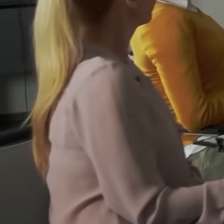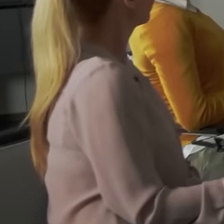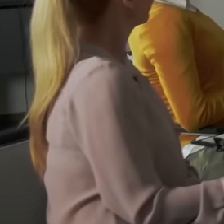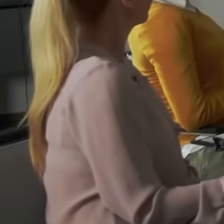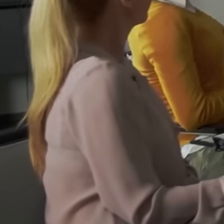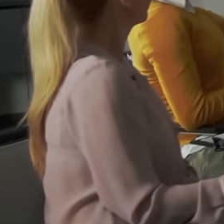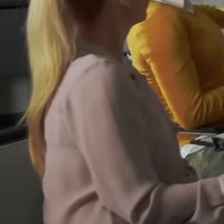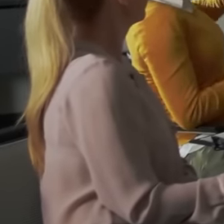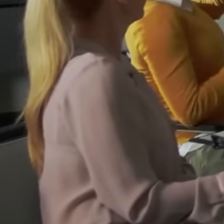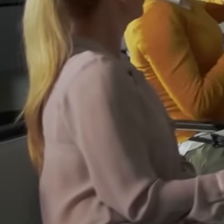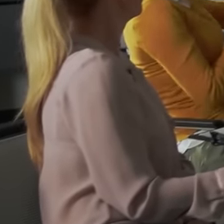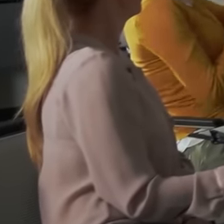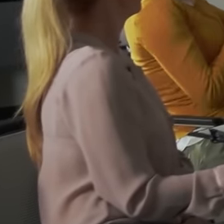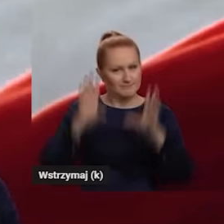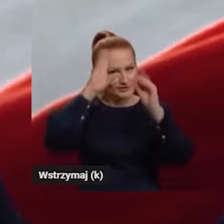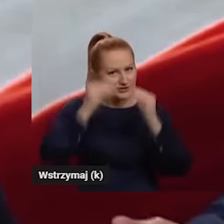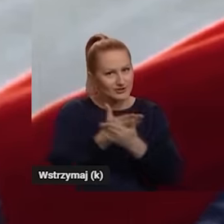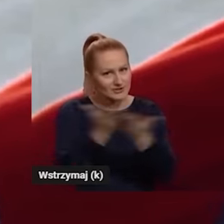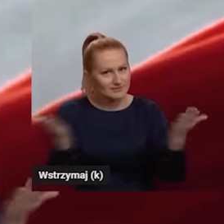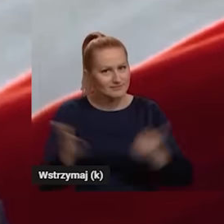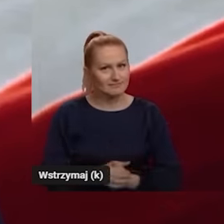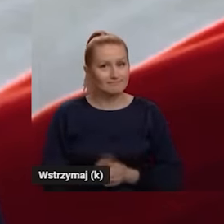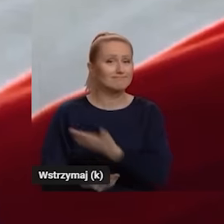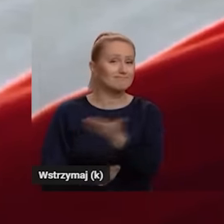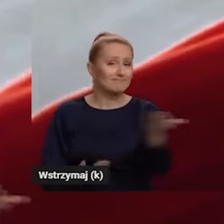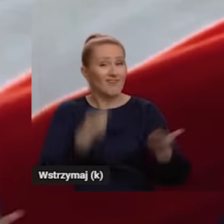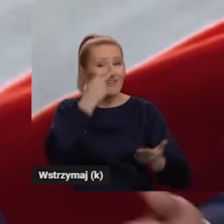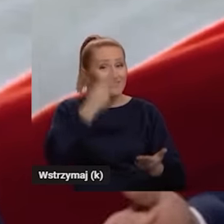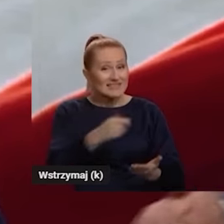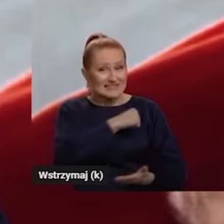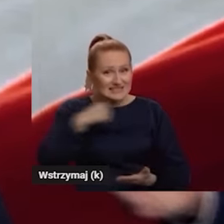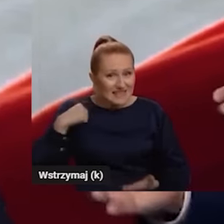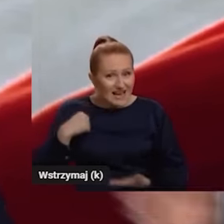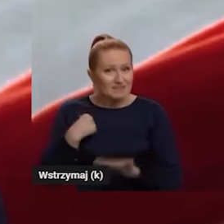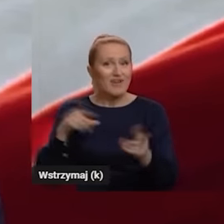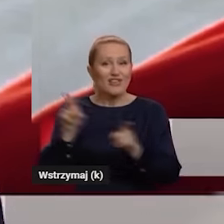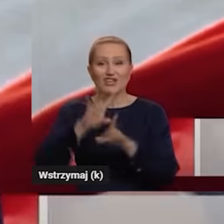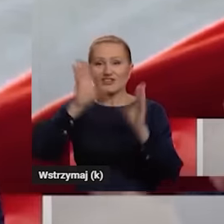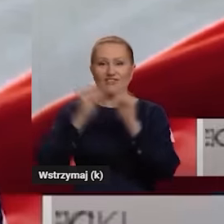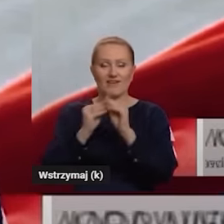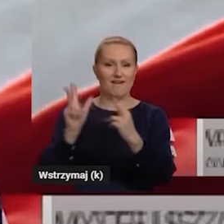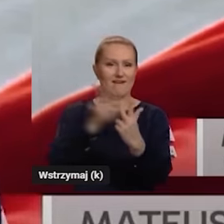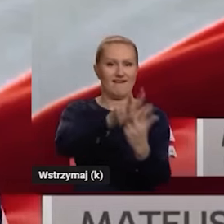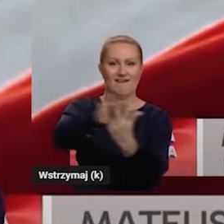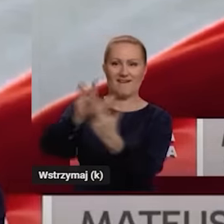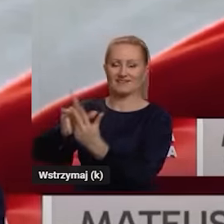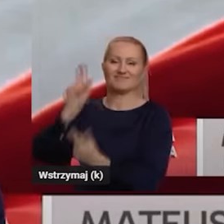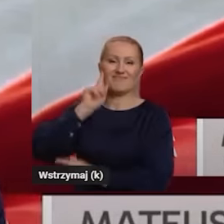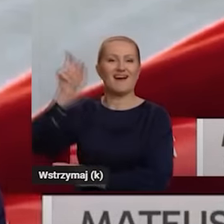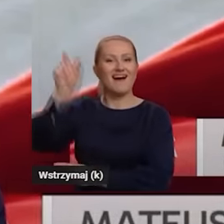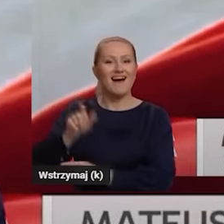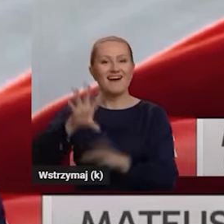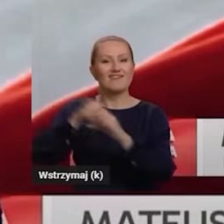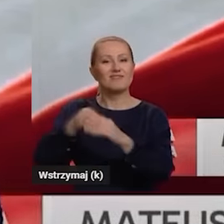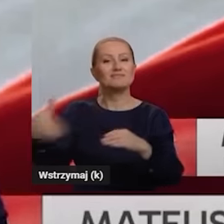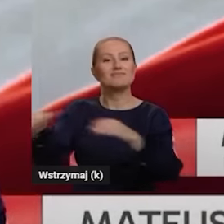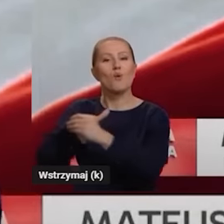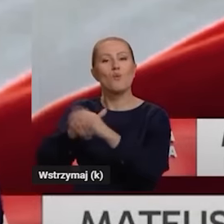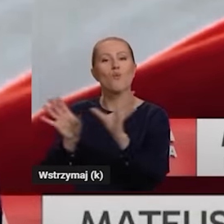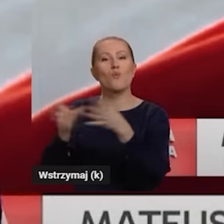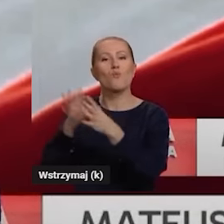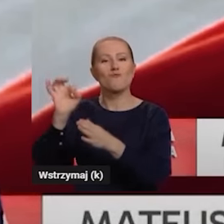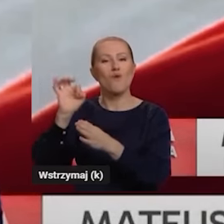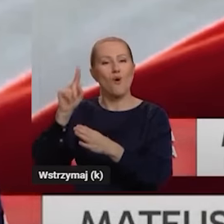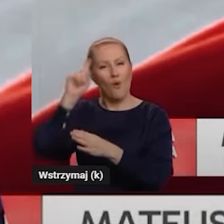bierze dosłownie przykład ze swoich pracodawców. Sami widzieliście, wszyscy na jednego, to banda Rudego, jak to się